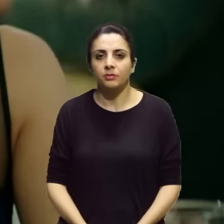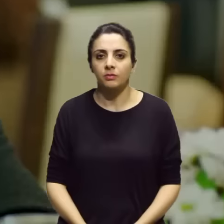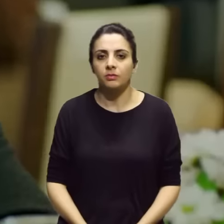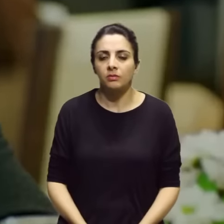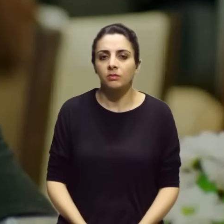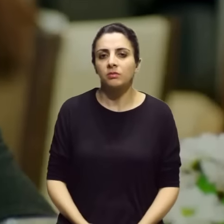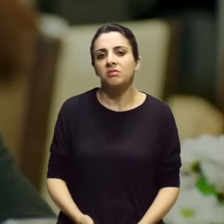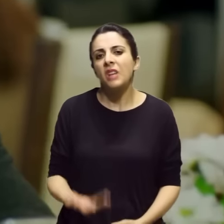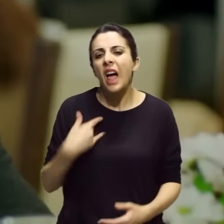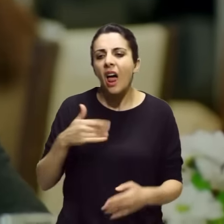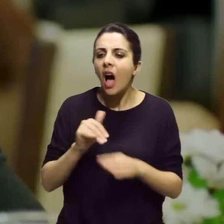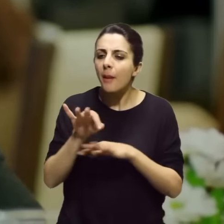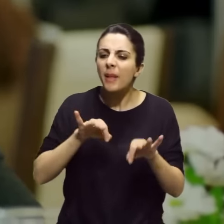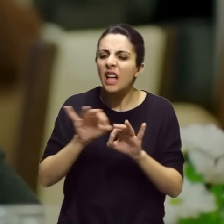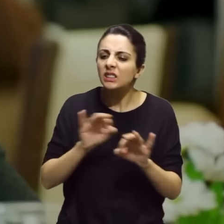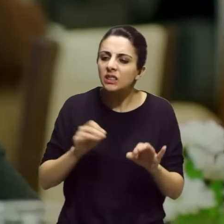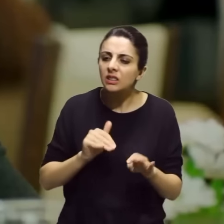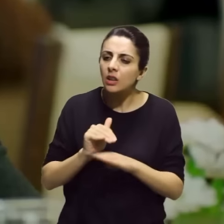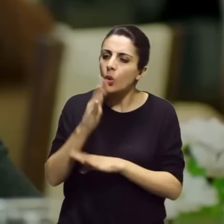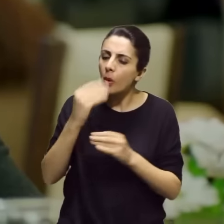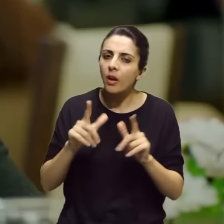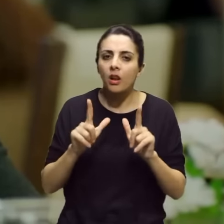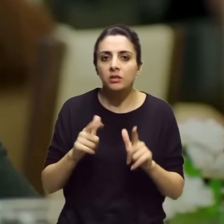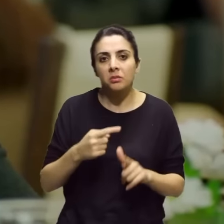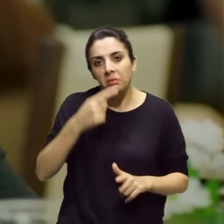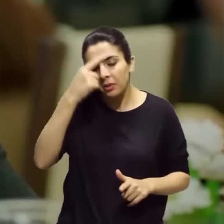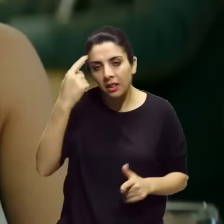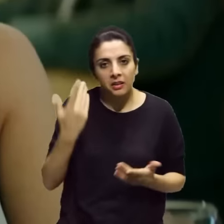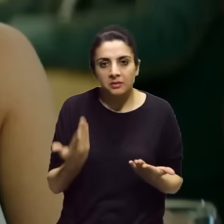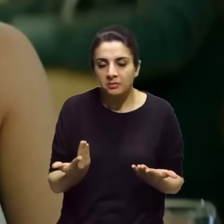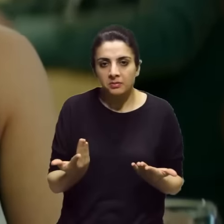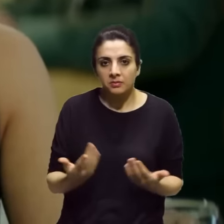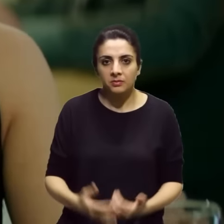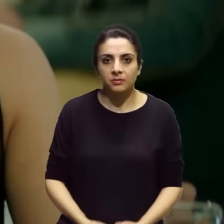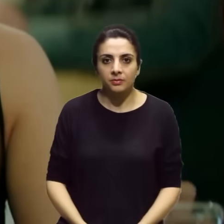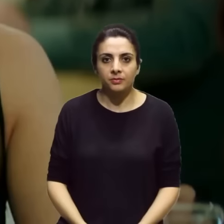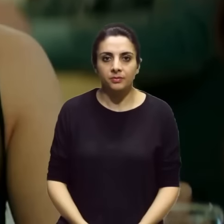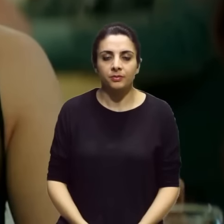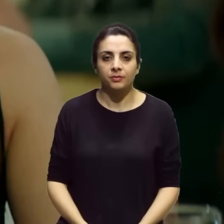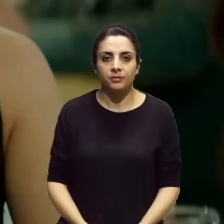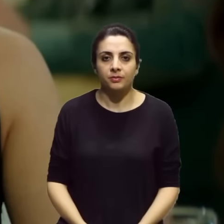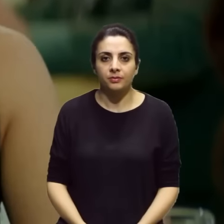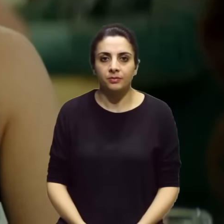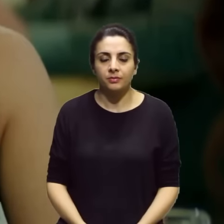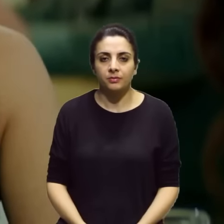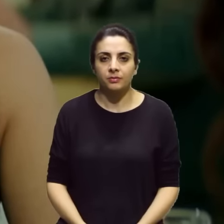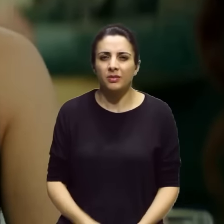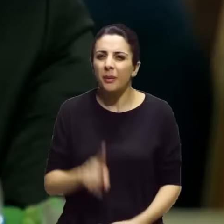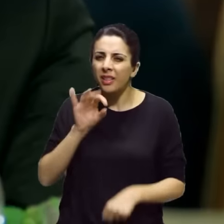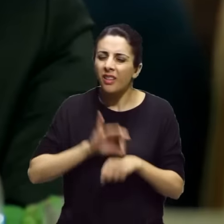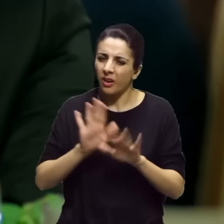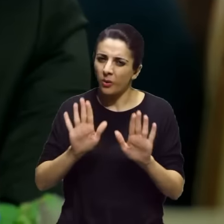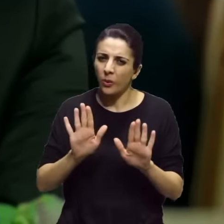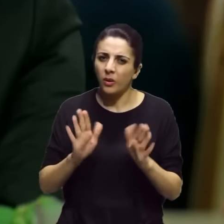Yansızca geçirebilmektir hayatını belki de. Kim bilir? Reyhan'ın yüzü asıldı. Bir saniye, bir